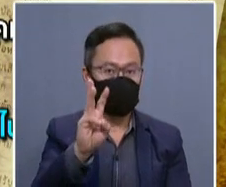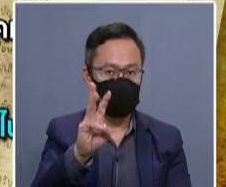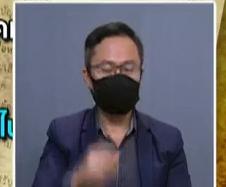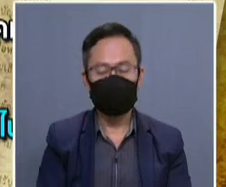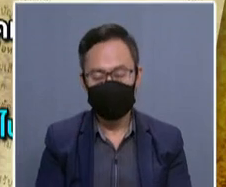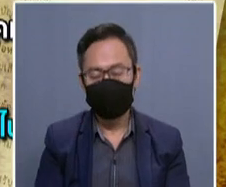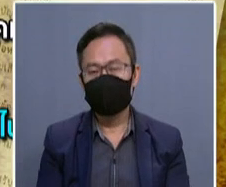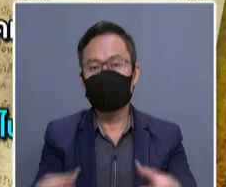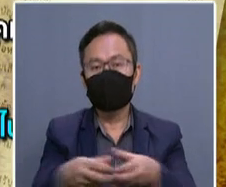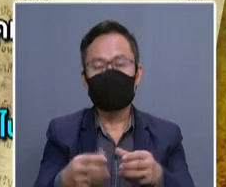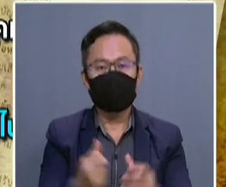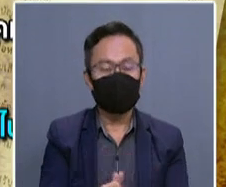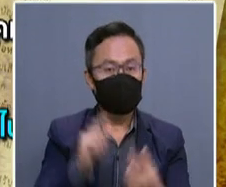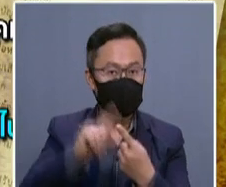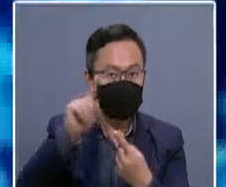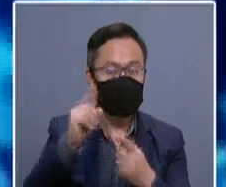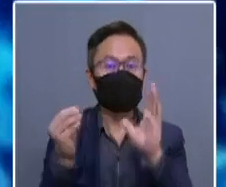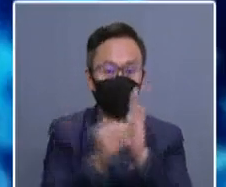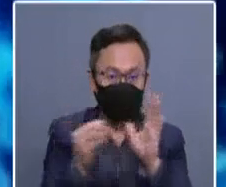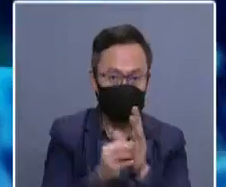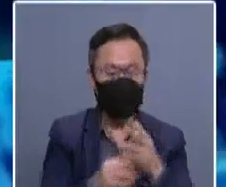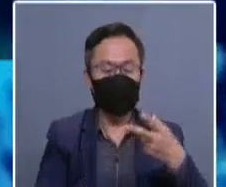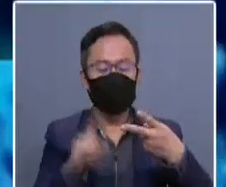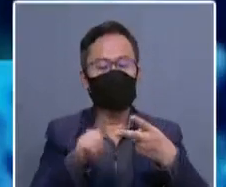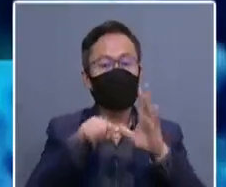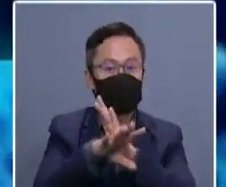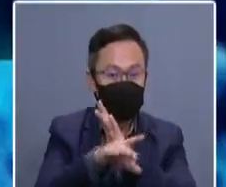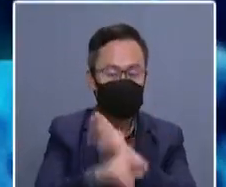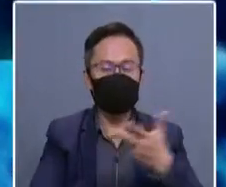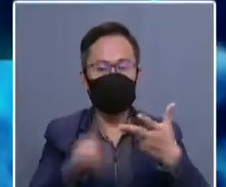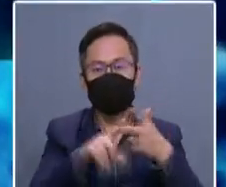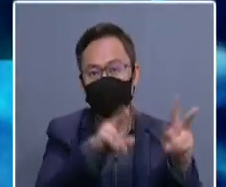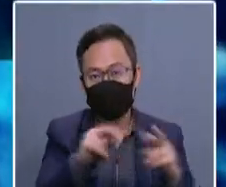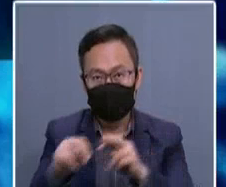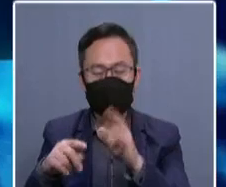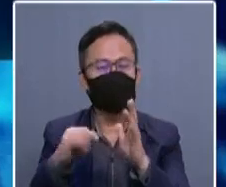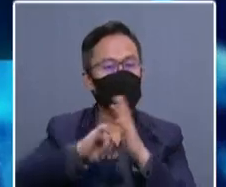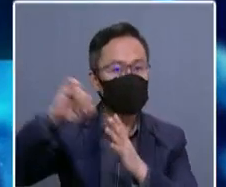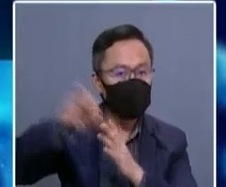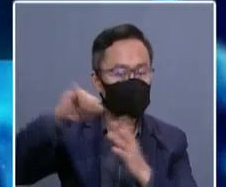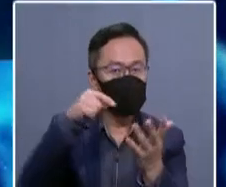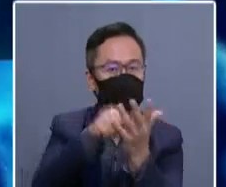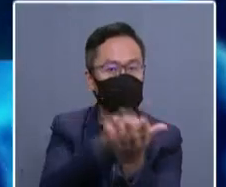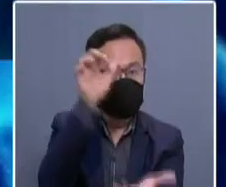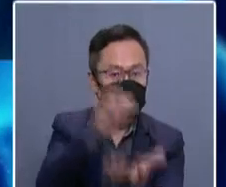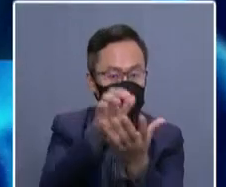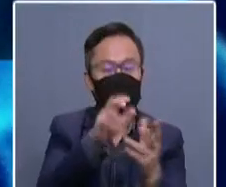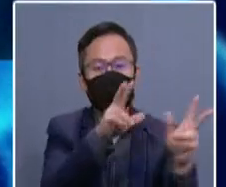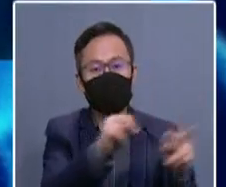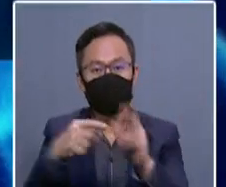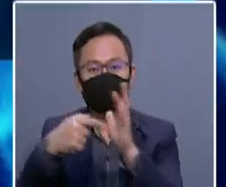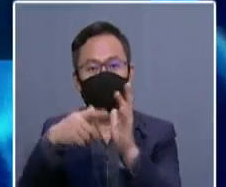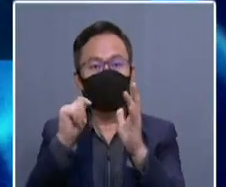หรือว่าสีแดงเข้มนะครับก็จะมีกรุงเทพมหานครชลบุรีนนทบุรีเชียงใหม่สมุทรปราการปทุมธานีแล้วก็ล